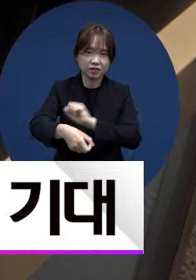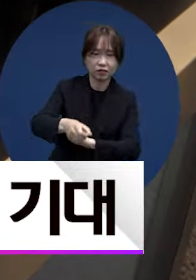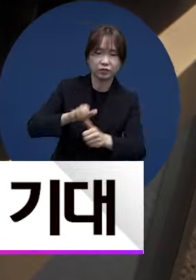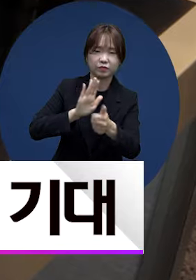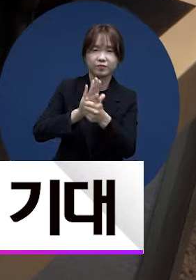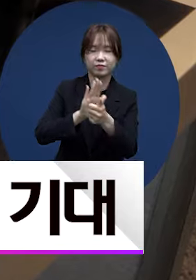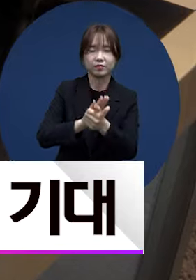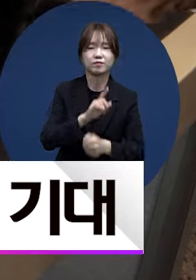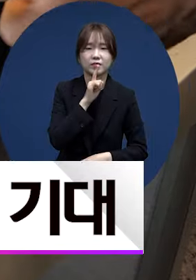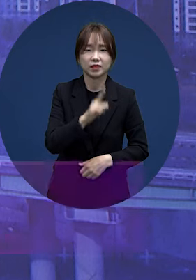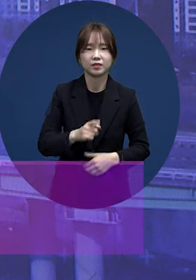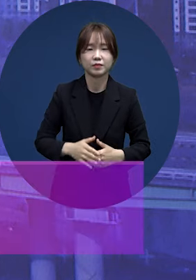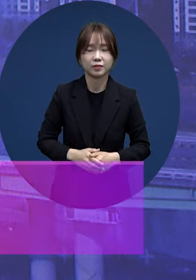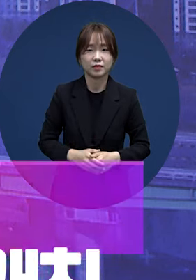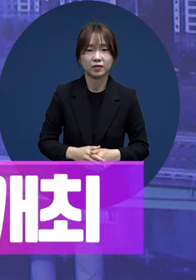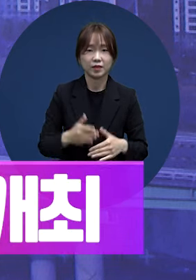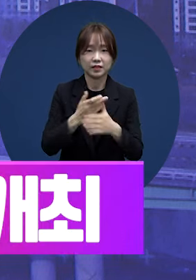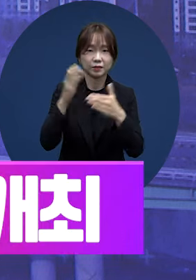계획입니다.